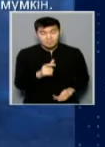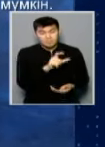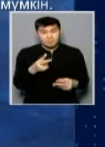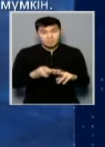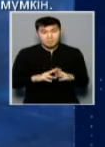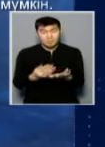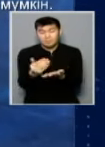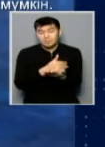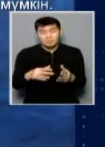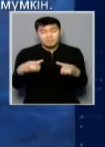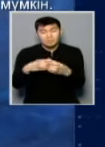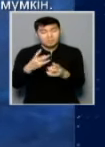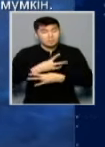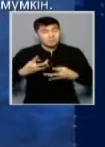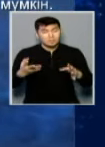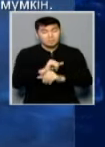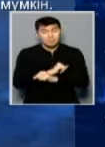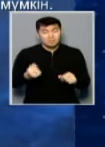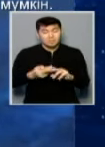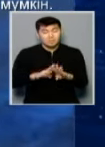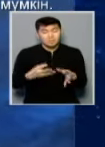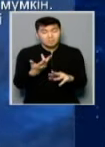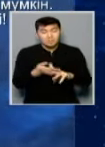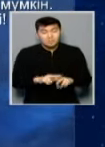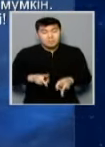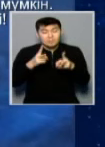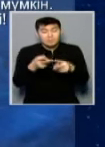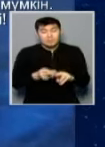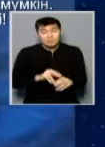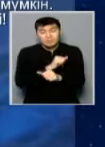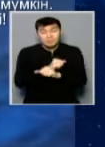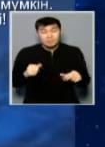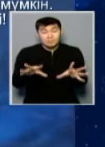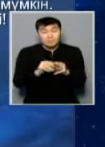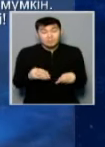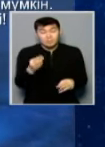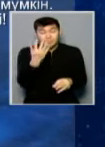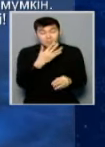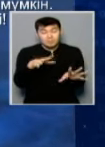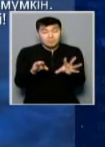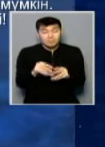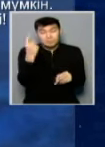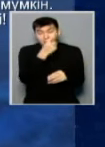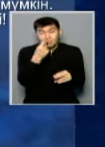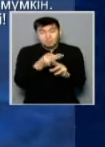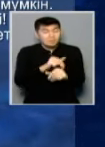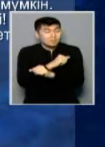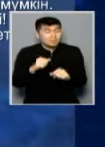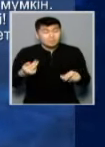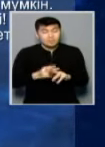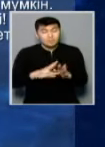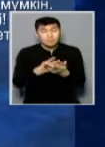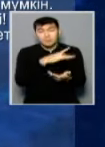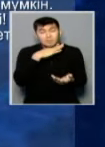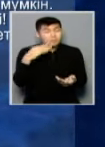Не собирайтесь группами на отдельных участках льда. Это опасно. Нельзя находиться на льду в состоянии алкогольного опьянения. Это